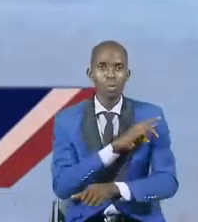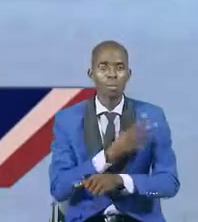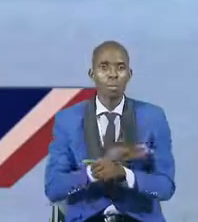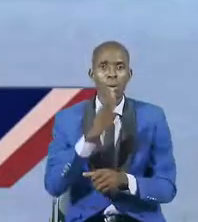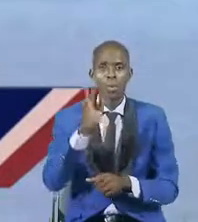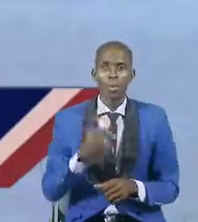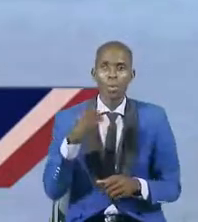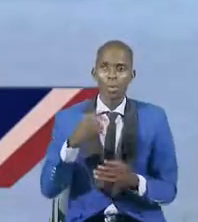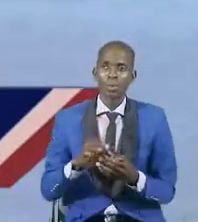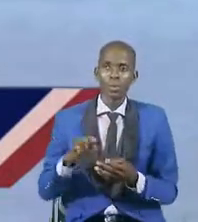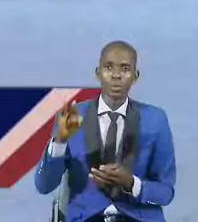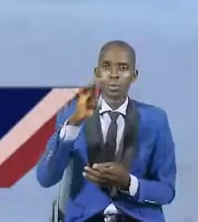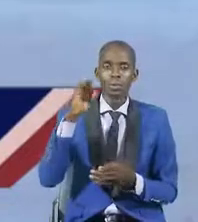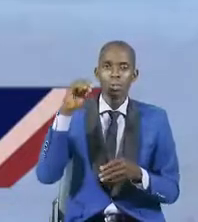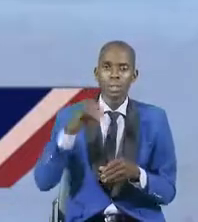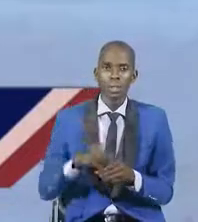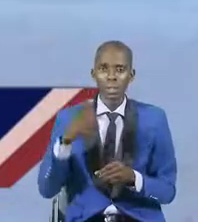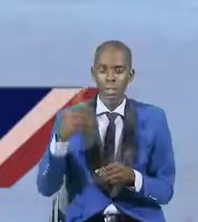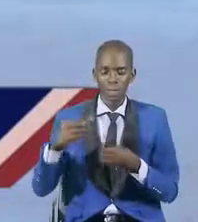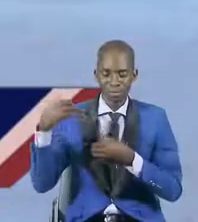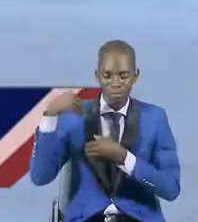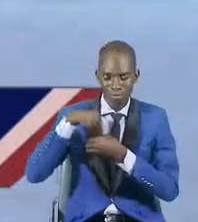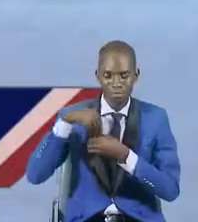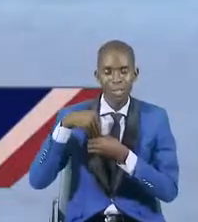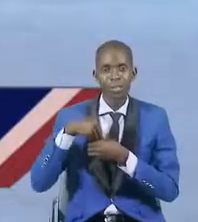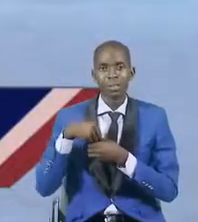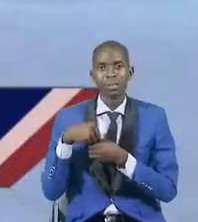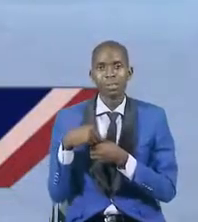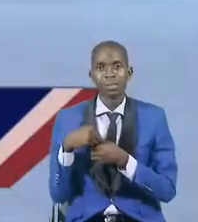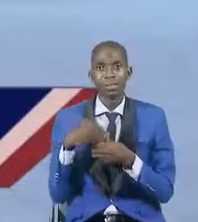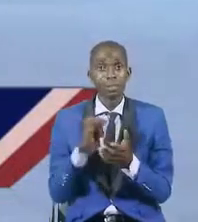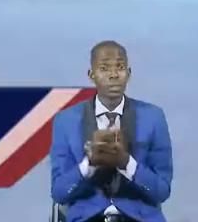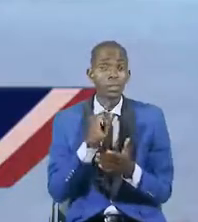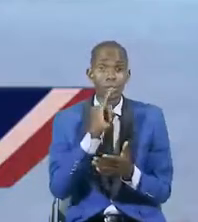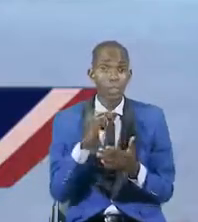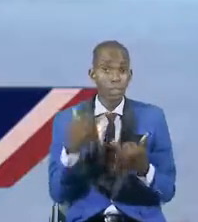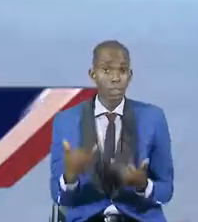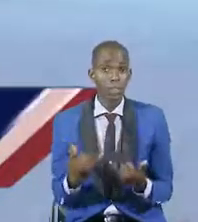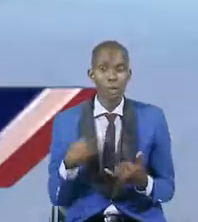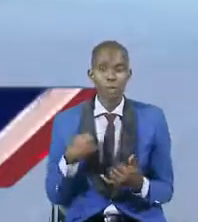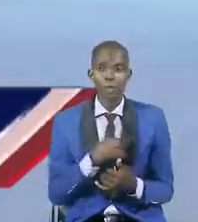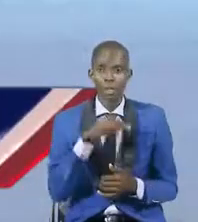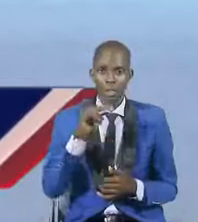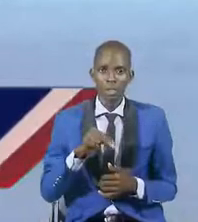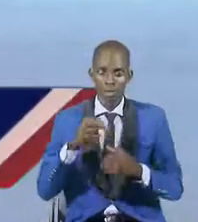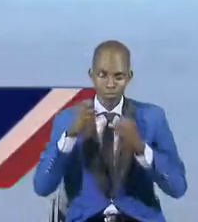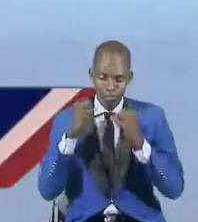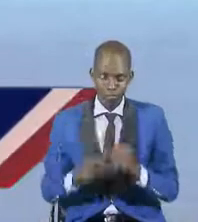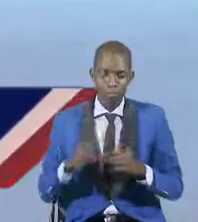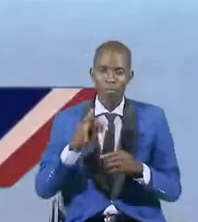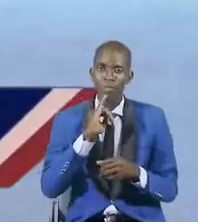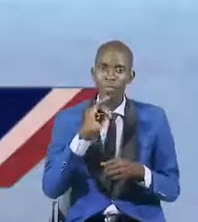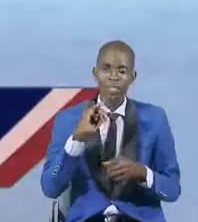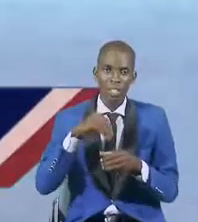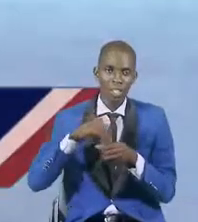fortifié par son esprit dans l'homme intérieur. Tant que maintenant on a besoin